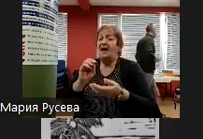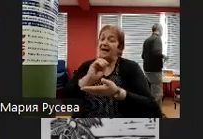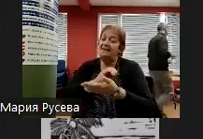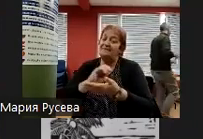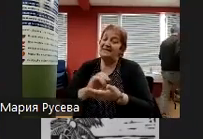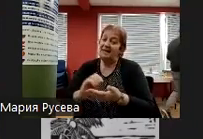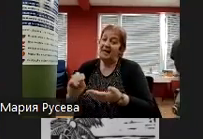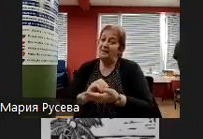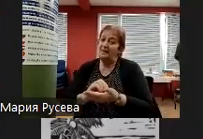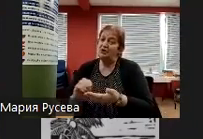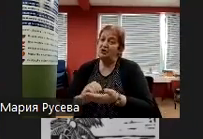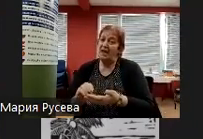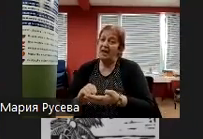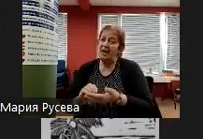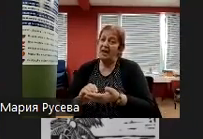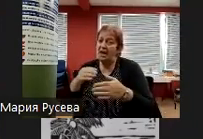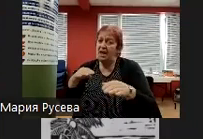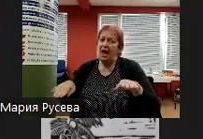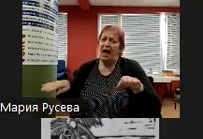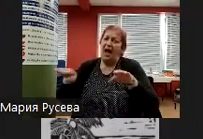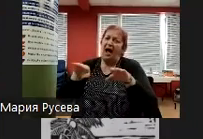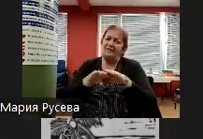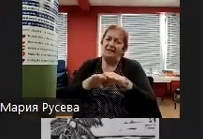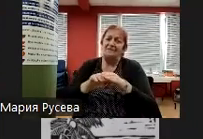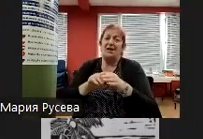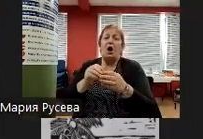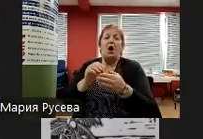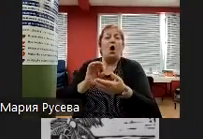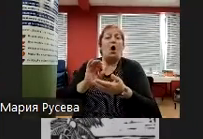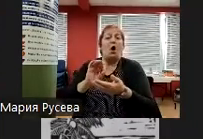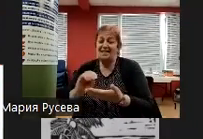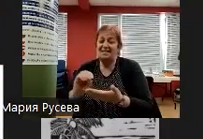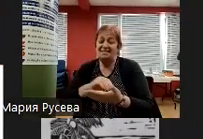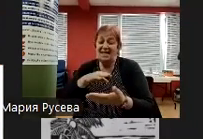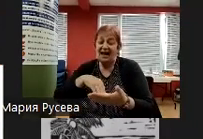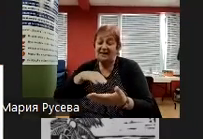напише и алтернативен описателен текст.